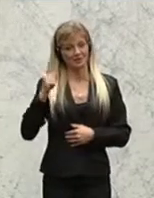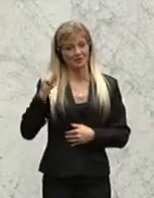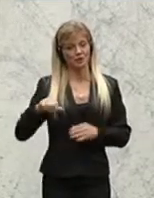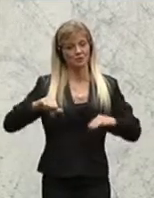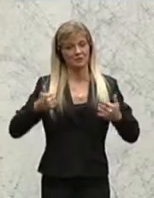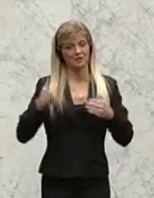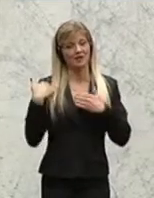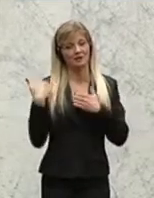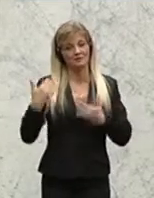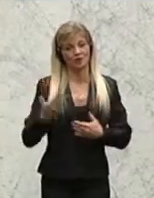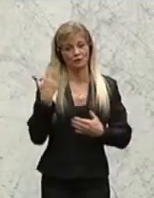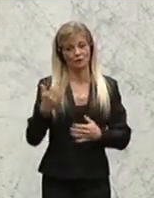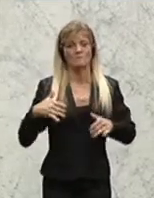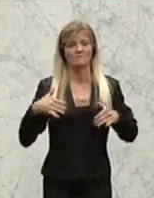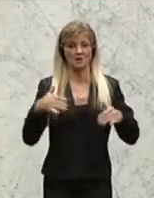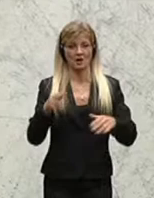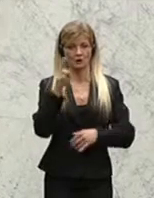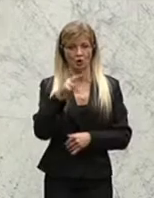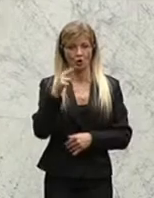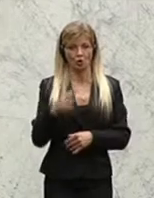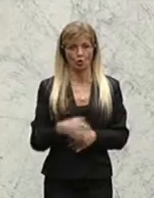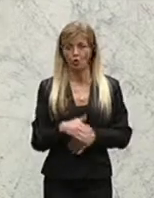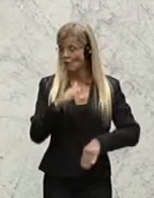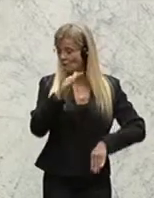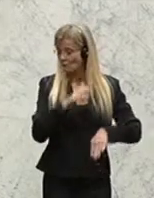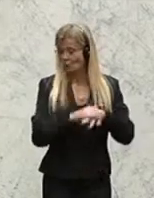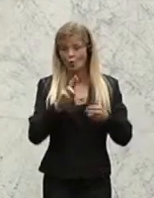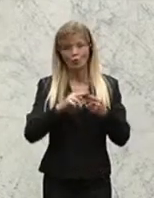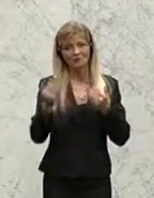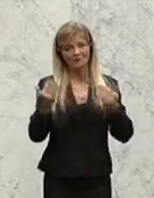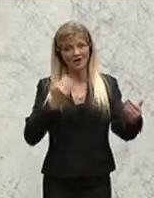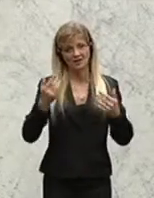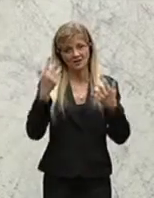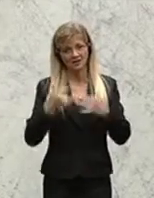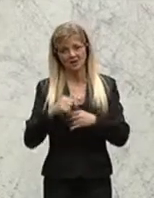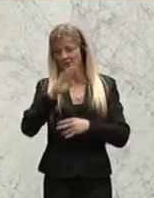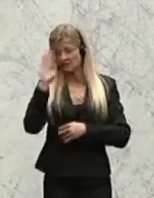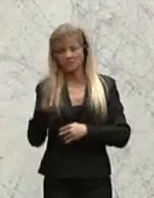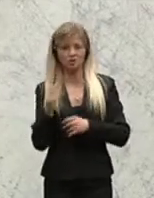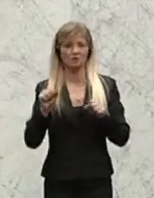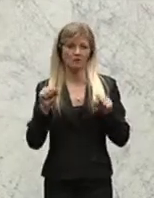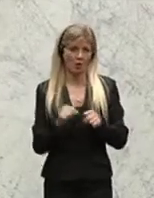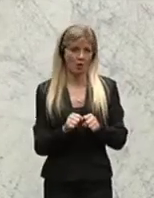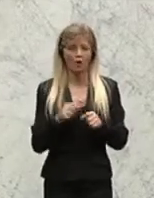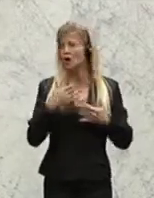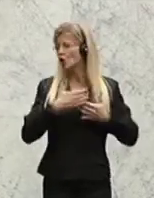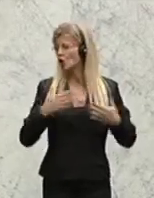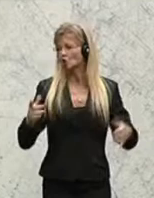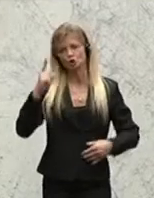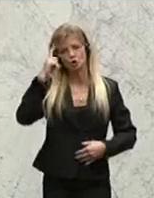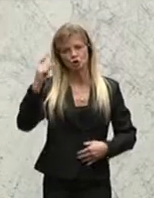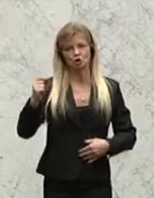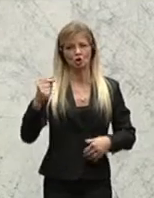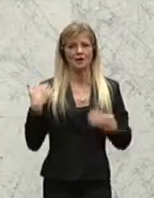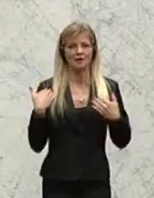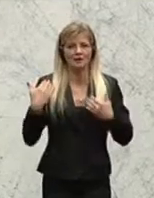sowohl absolut wie auch in Relation zur Wirtschaftsleistung gerechnet die größte Steuerentlastung für die Menschen in Österreich seit